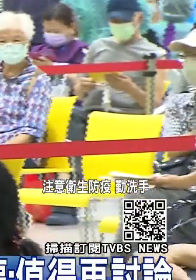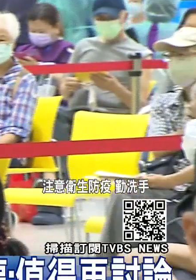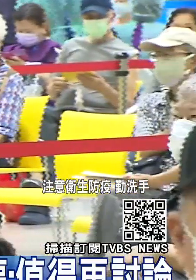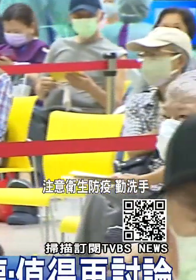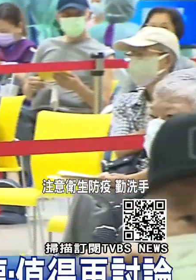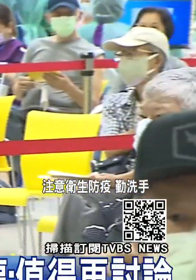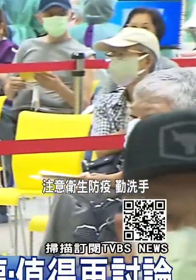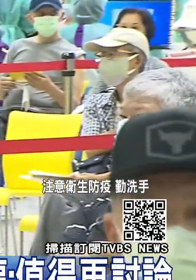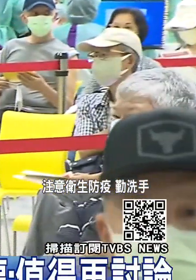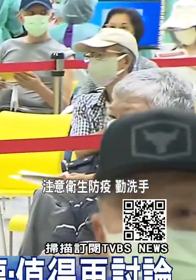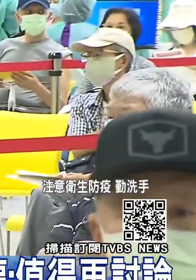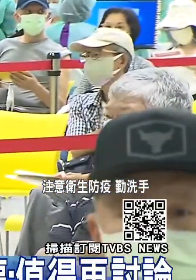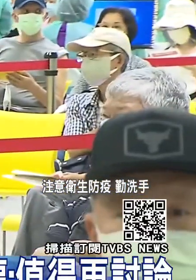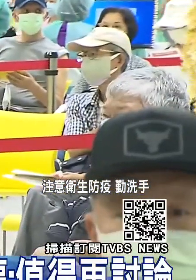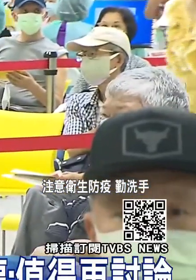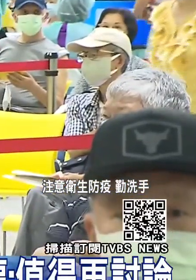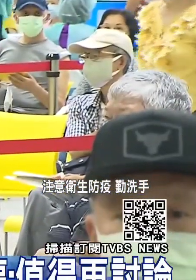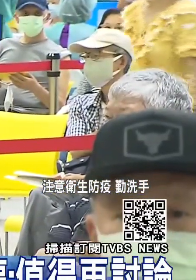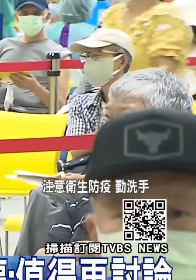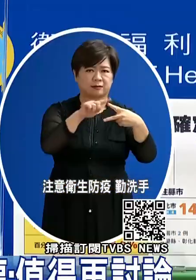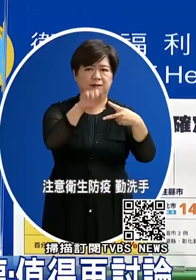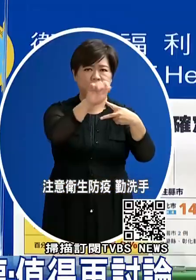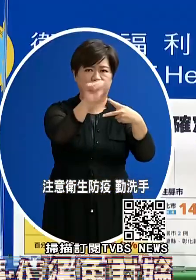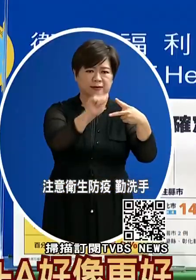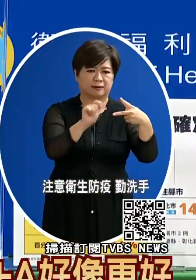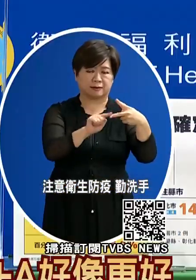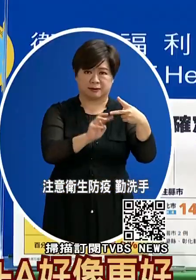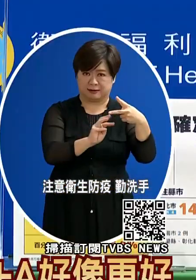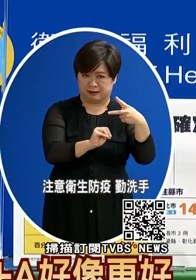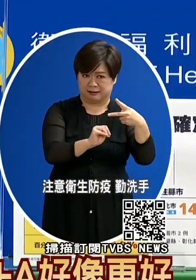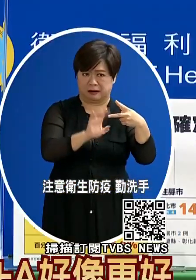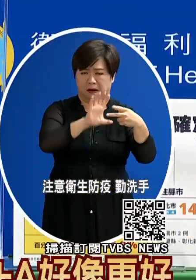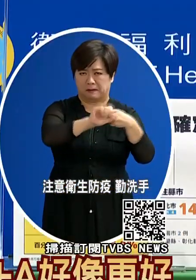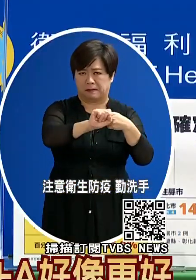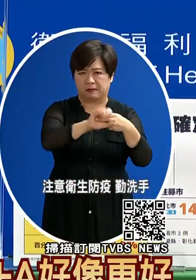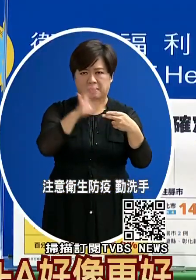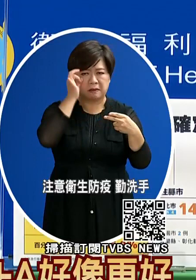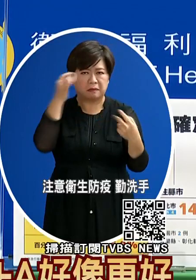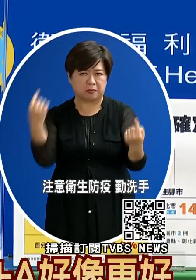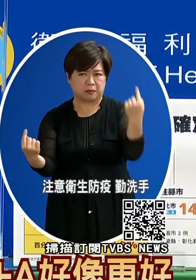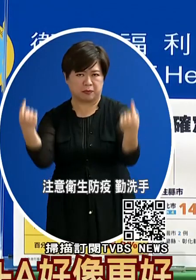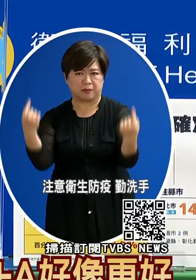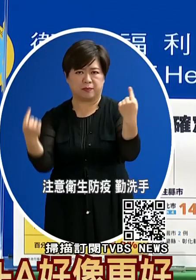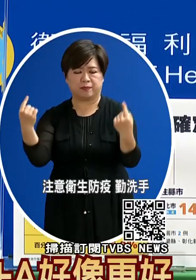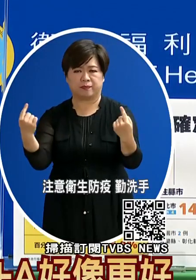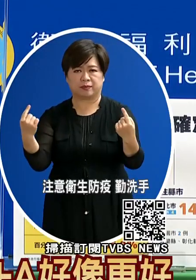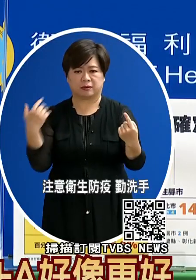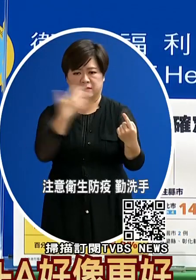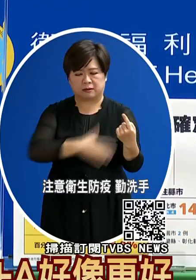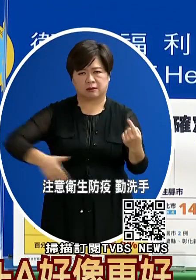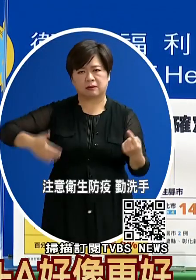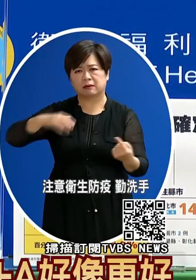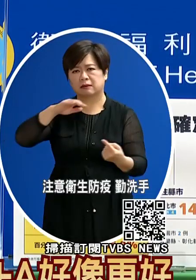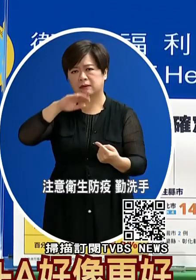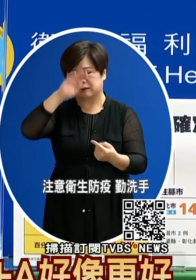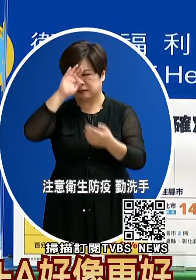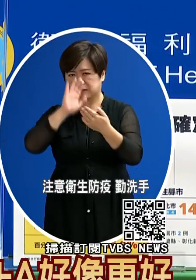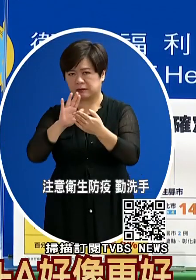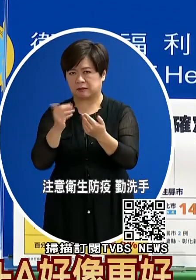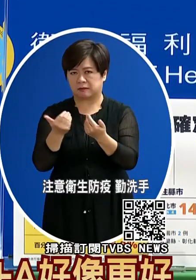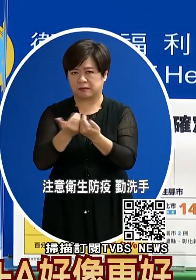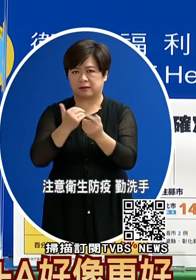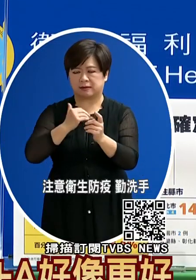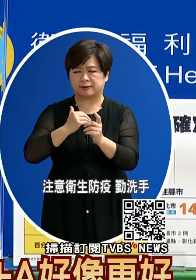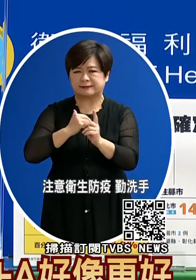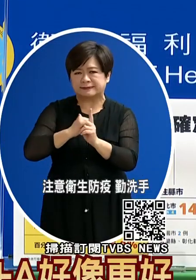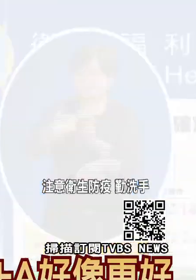鼓励先打 AZ 混打别品牌吗？ 那看到 A 加 M 反应，当然免疫反应确实当然是比 A 加